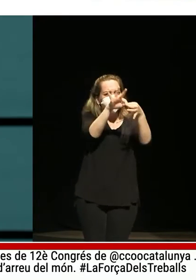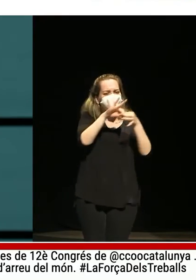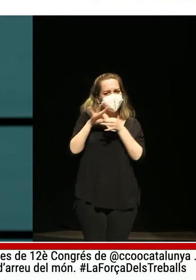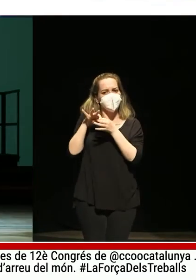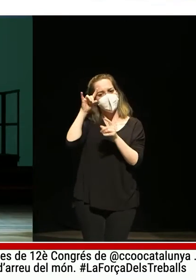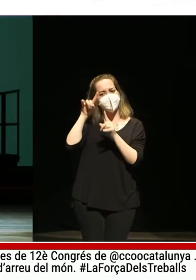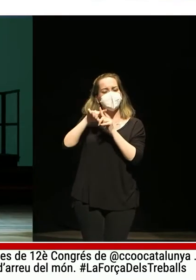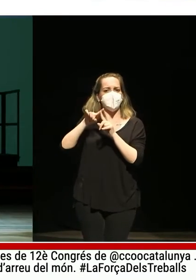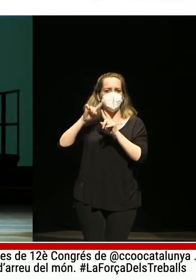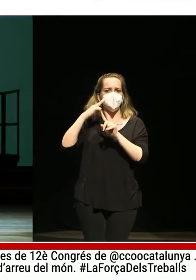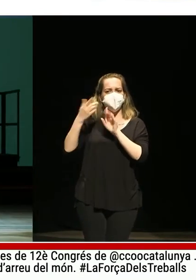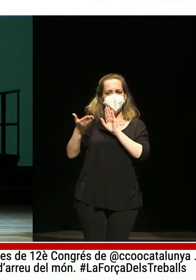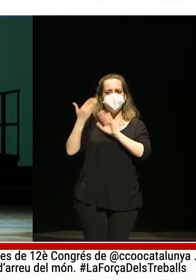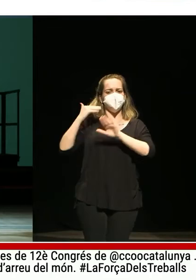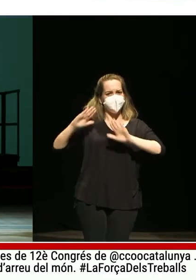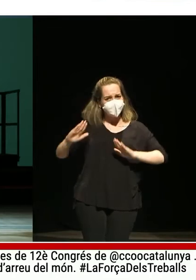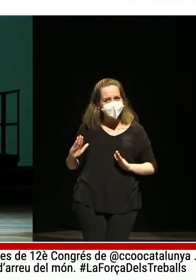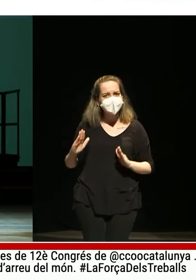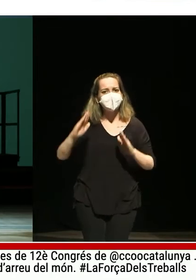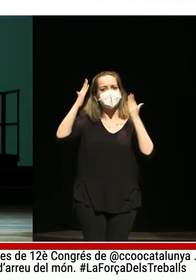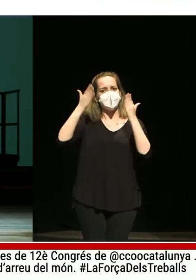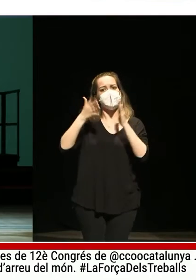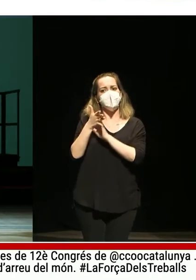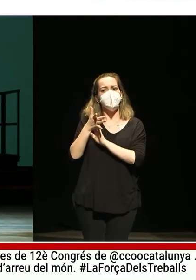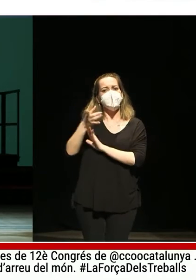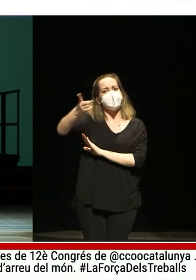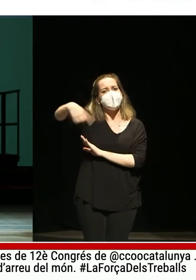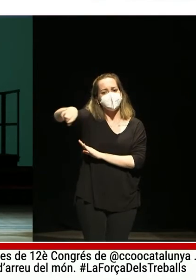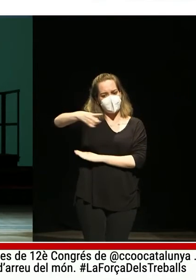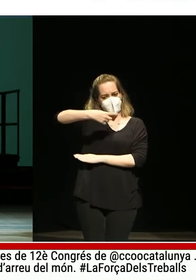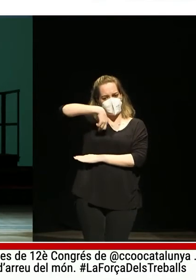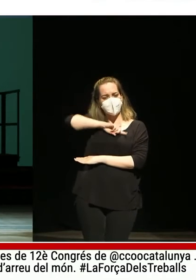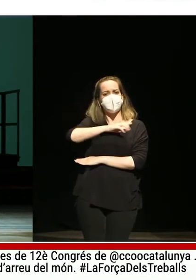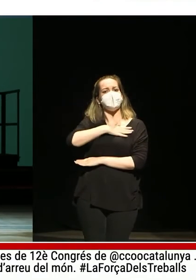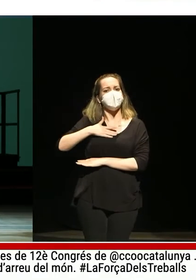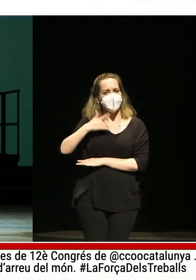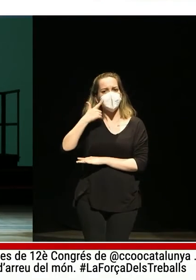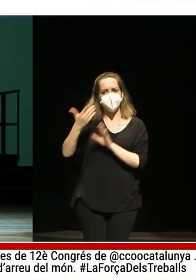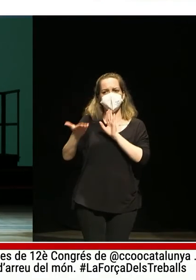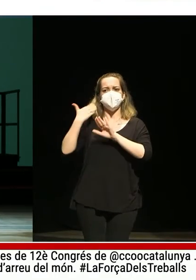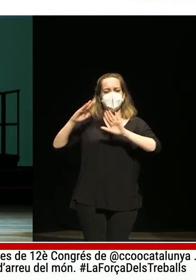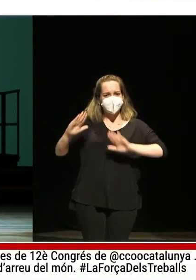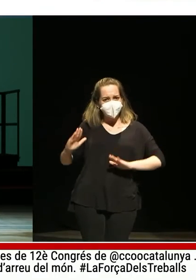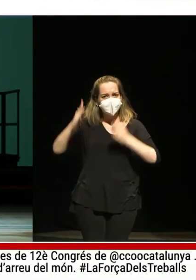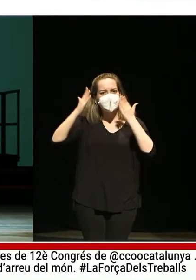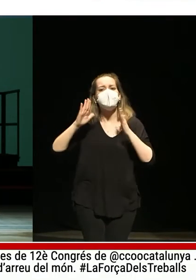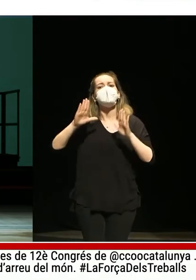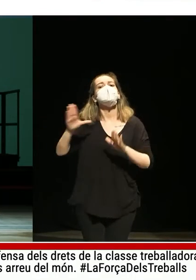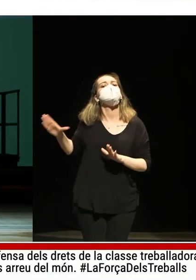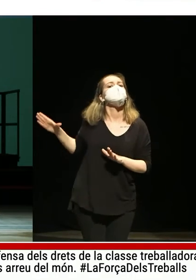com nosaltres ens en volem ensortir, però sense deixar cap persona enrere. I sabem...